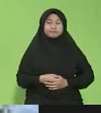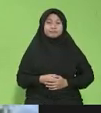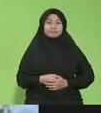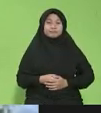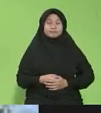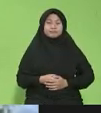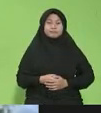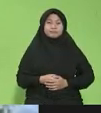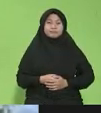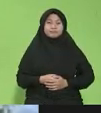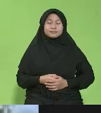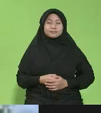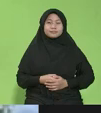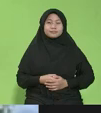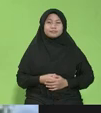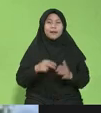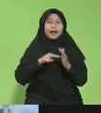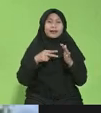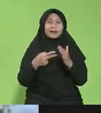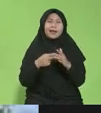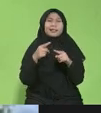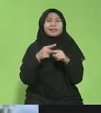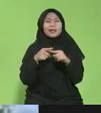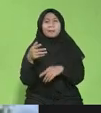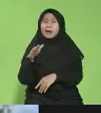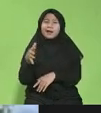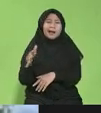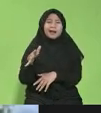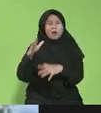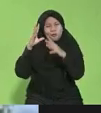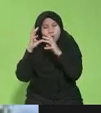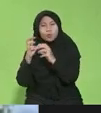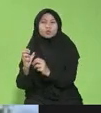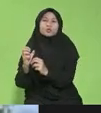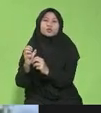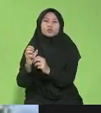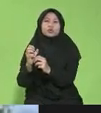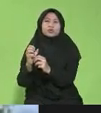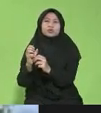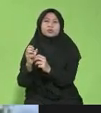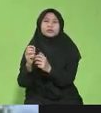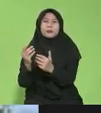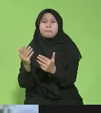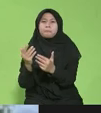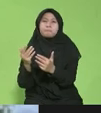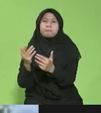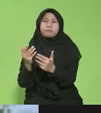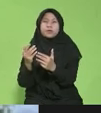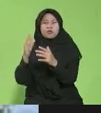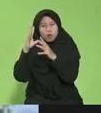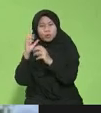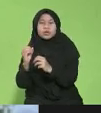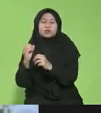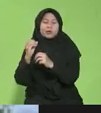minkum. Tetapi kadang-kadang penekanan pada aspek yang berkaitan dengan the flesh of the blood, ya, atau